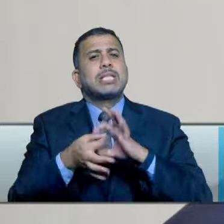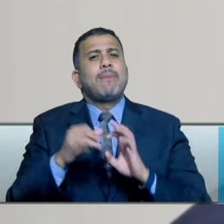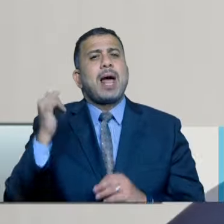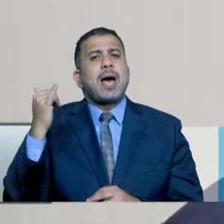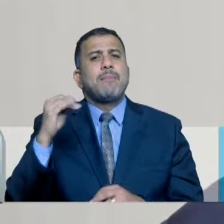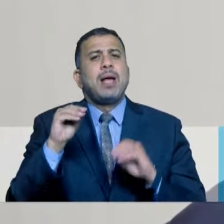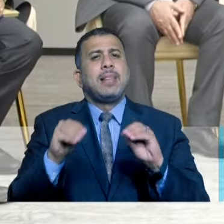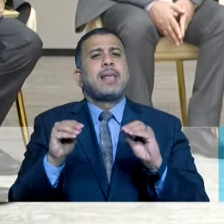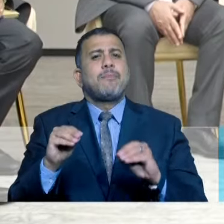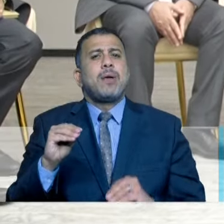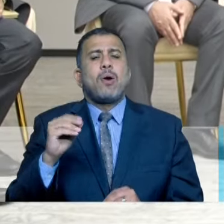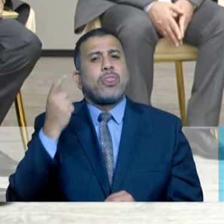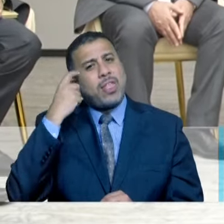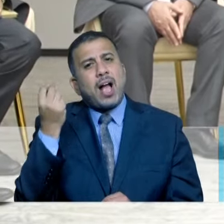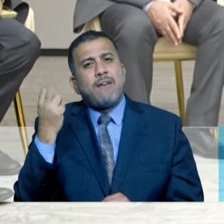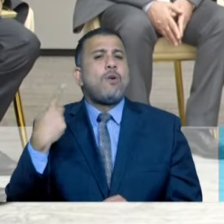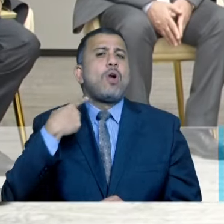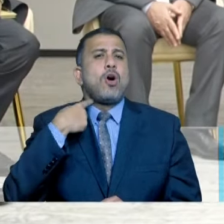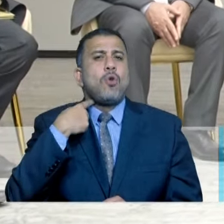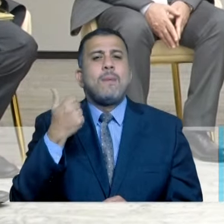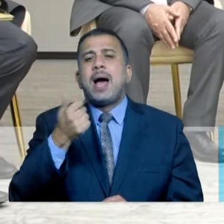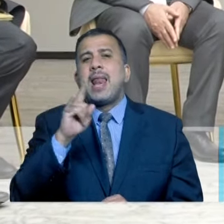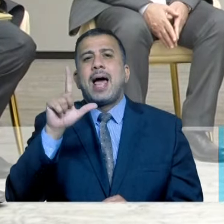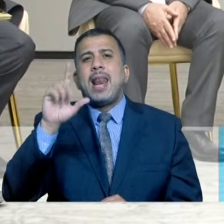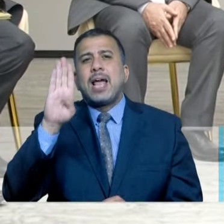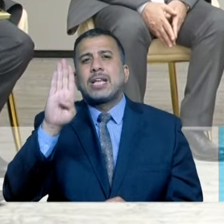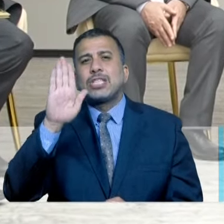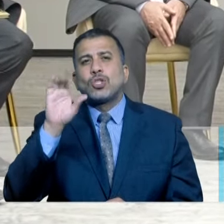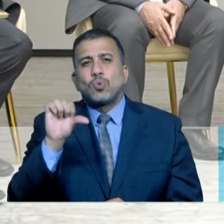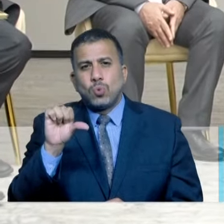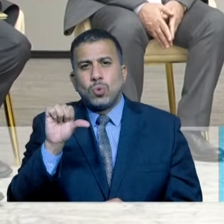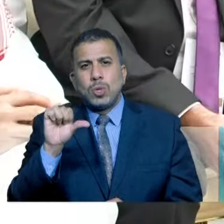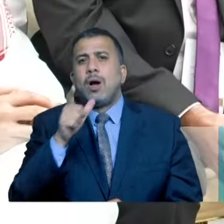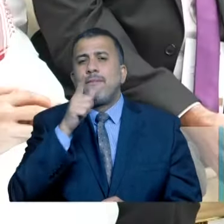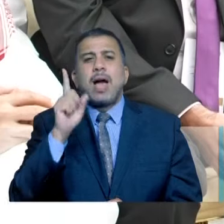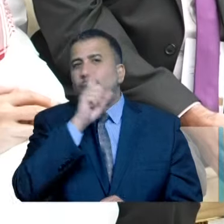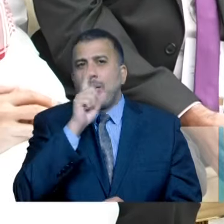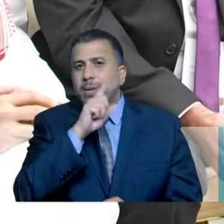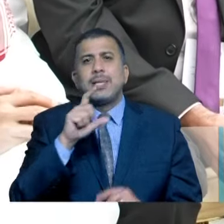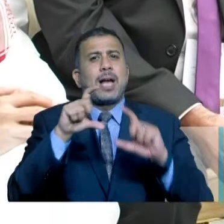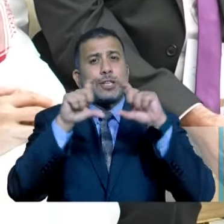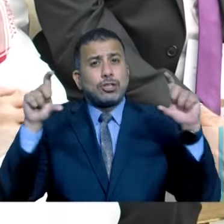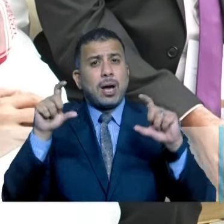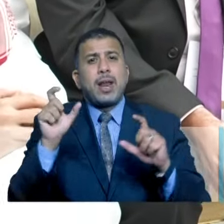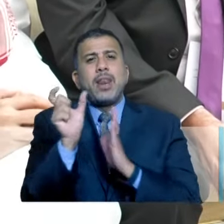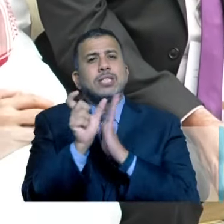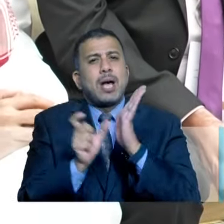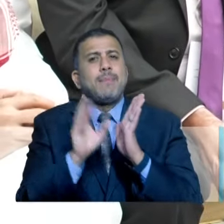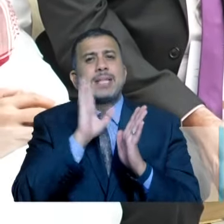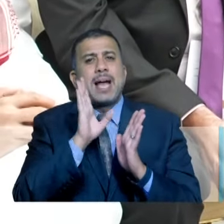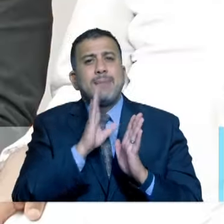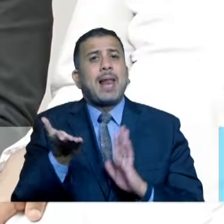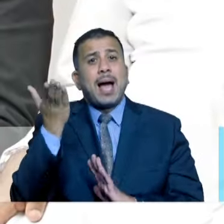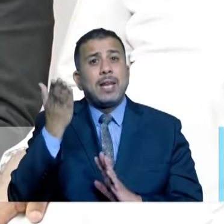بالتعاون مع المنظمه العربيه للتربيه والثقافه والعلوم الالسكو في ابو ظبي تحت شعار